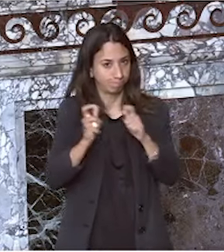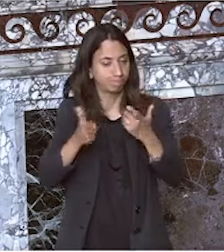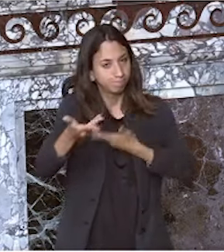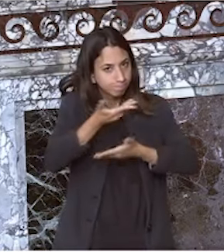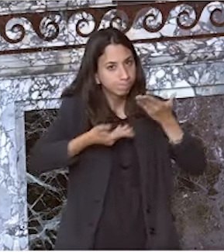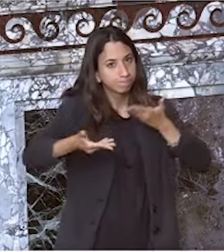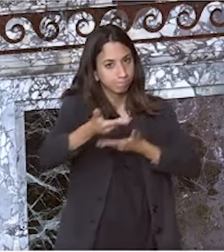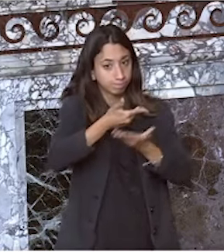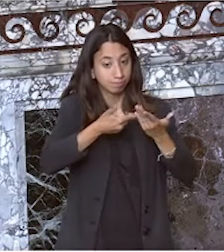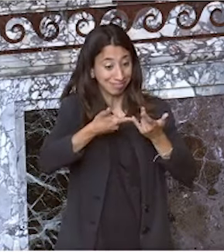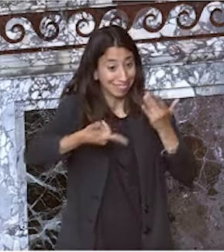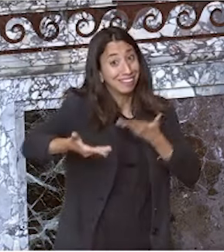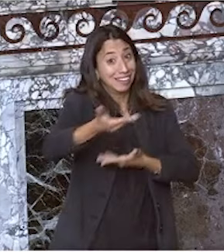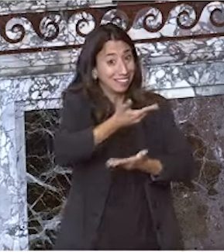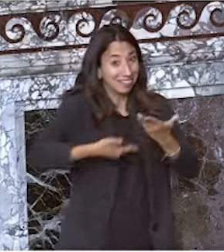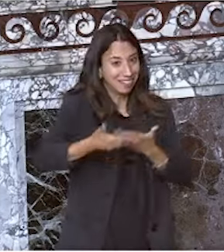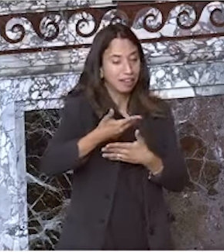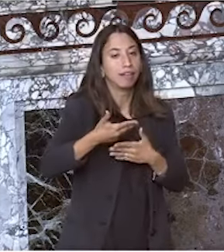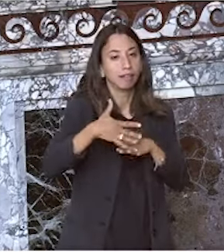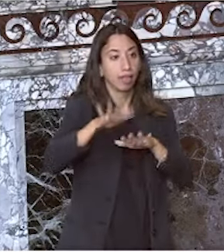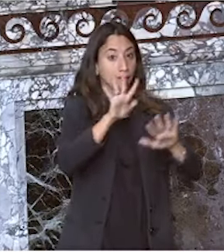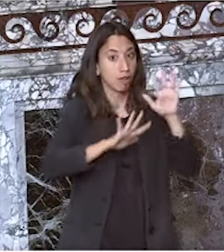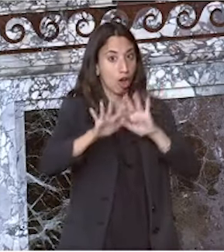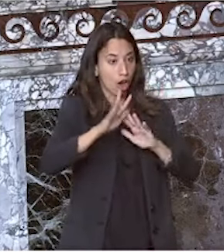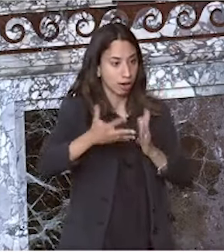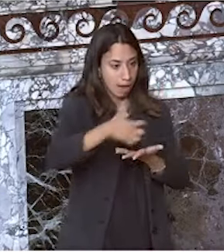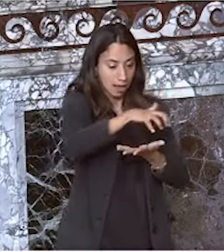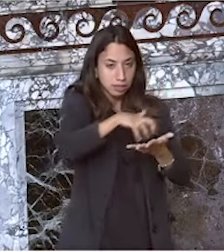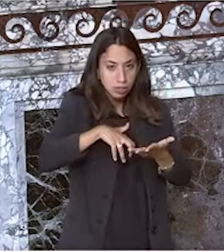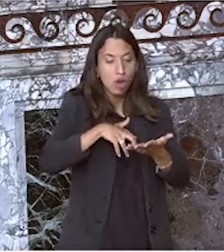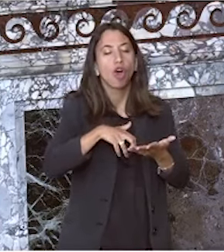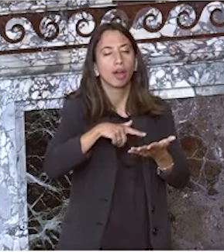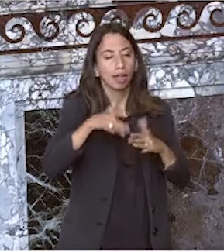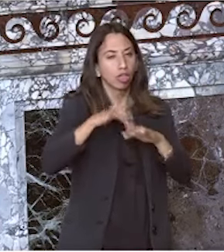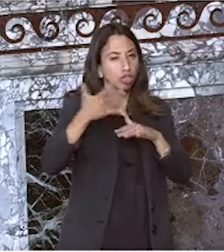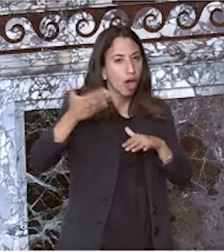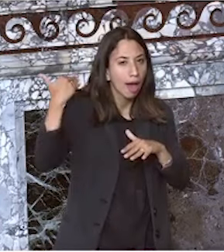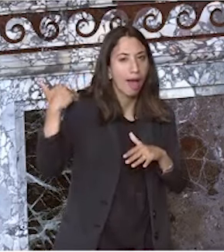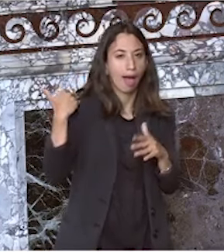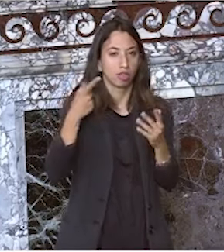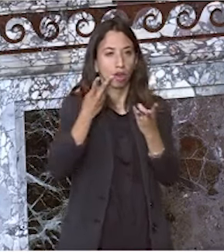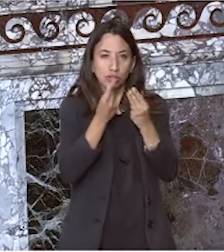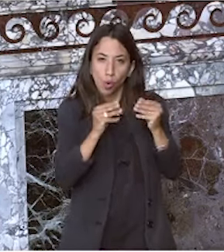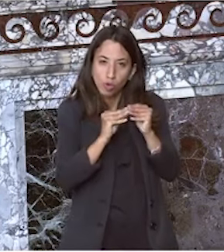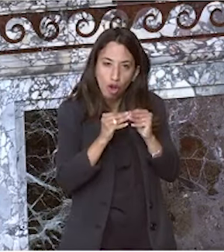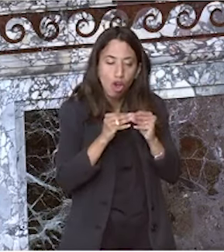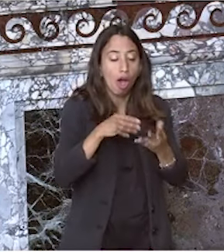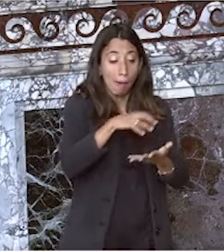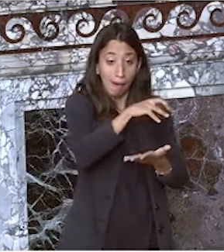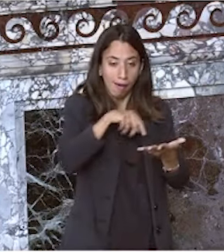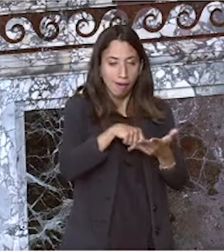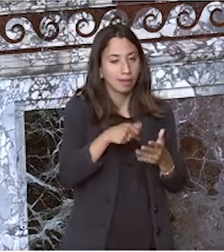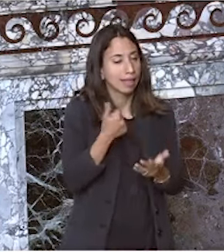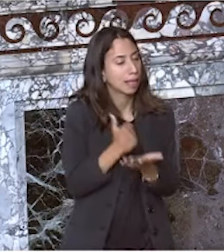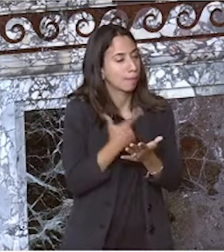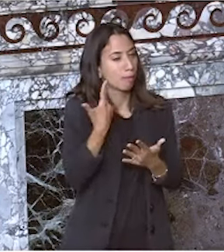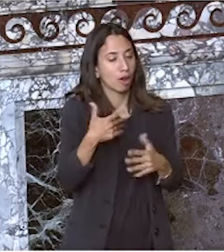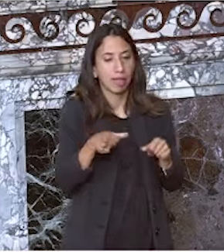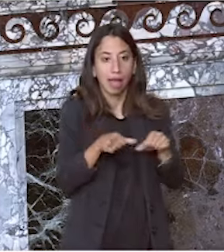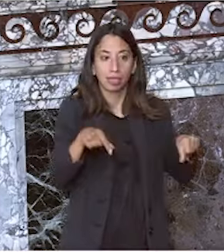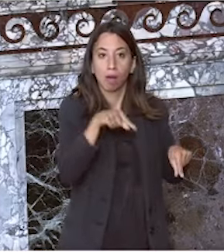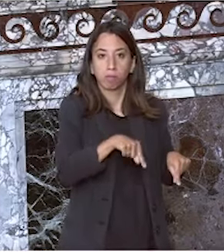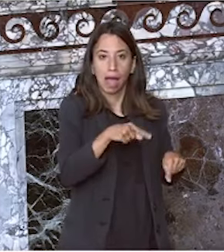La condivisione delle informazioni e la valorizzazione delle esperienze delle istituzioni coinvolte sono essenziali per